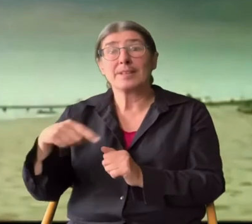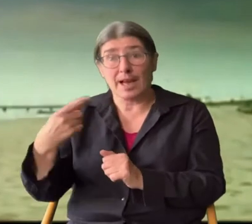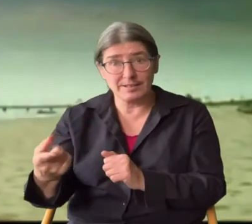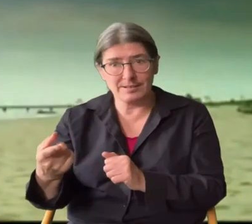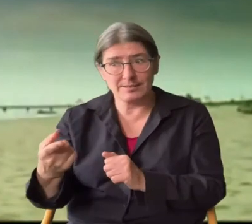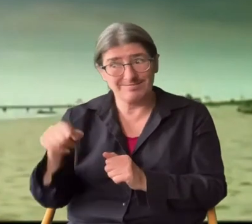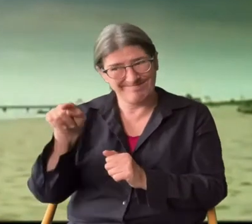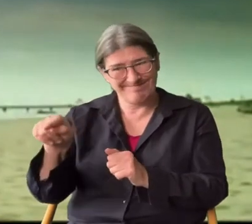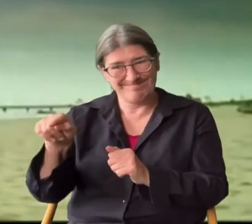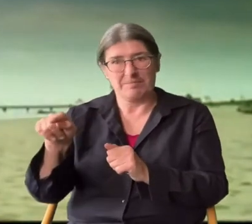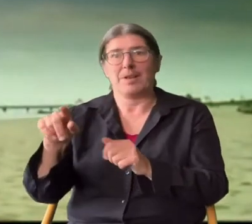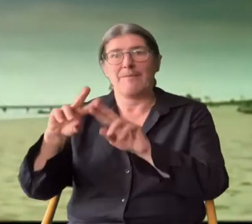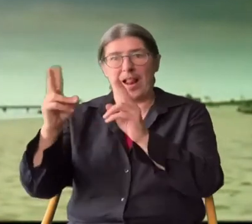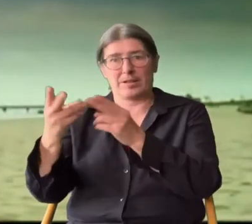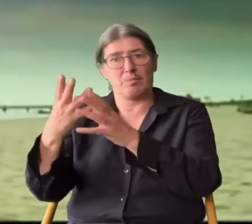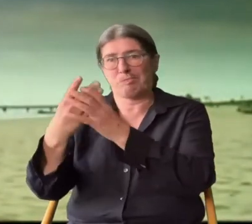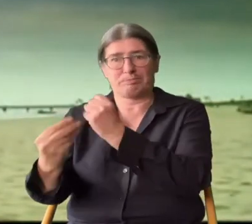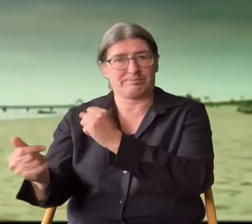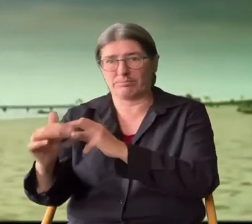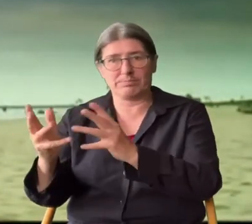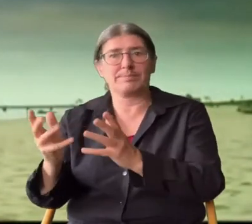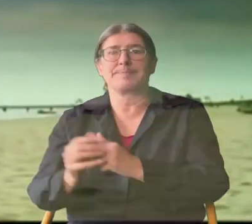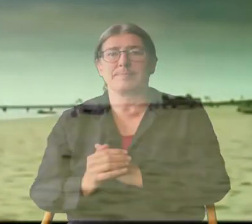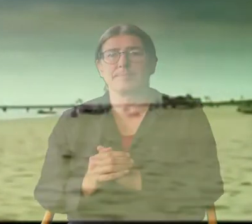Dann geht diese Welt verloren.